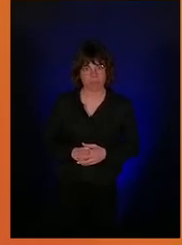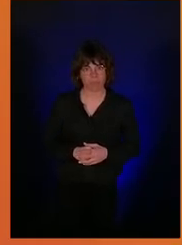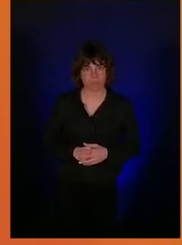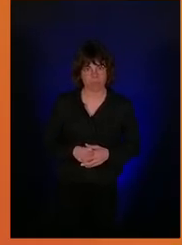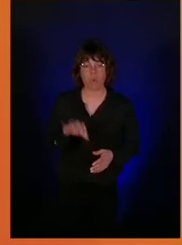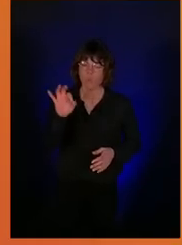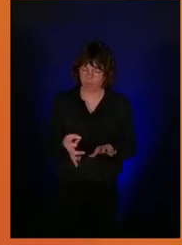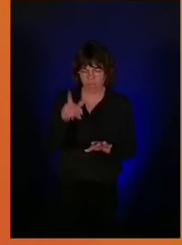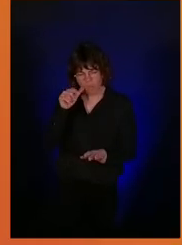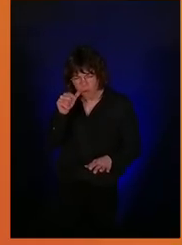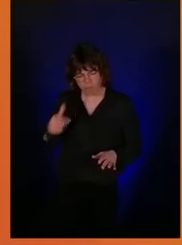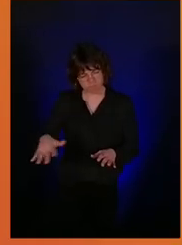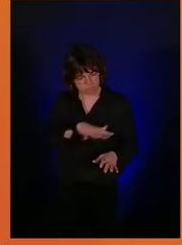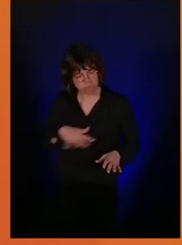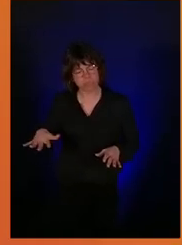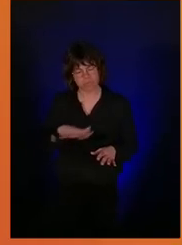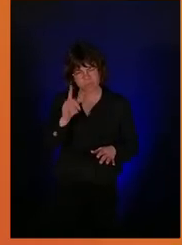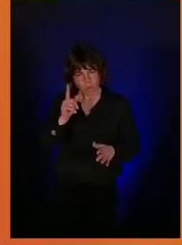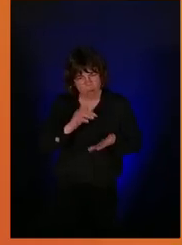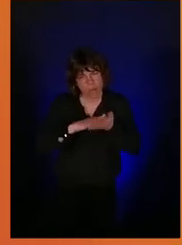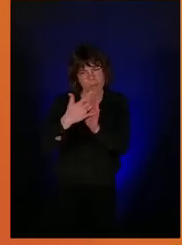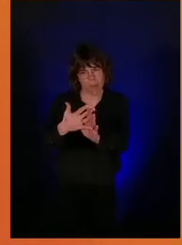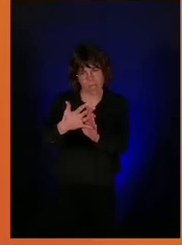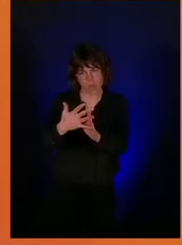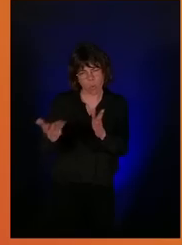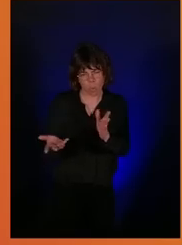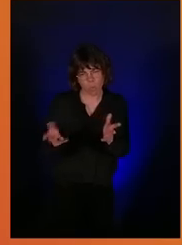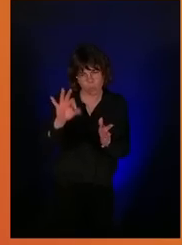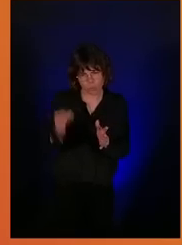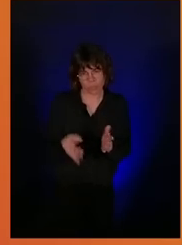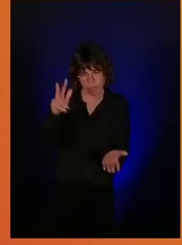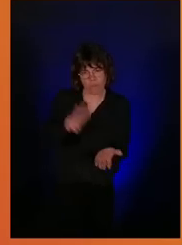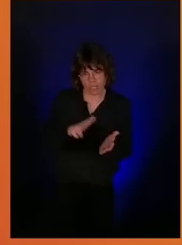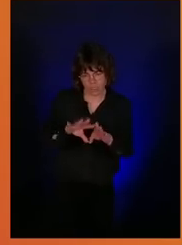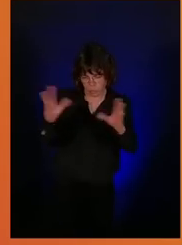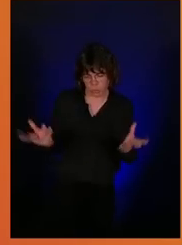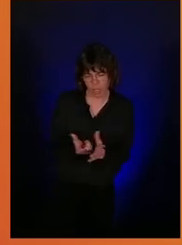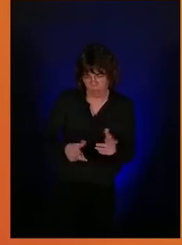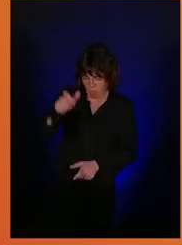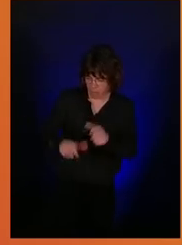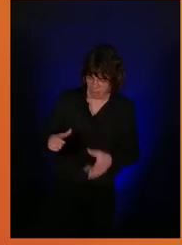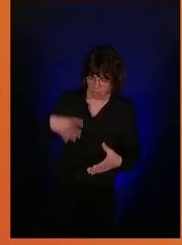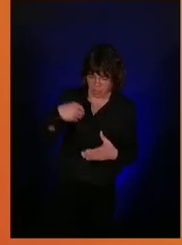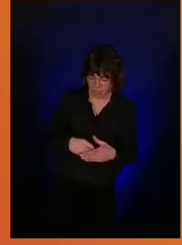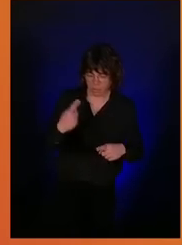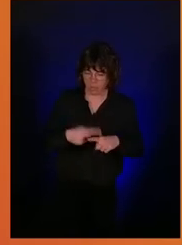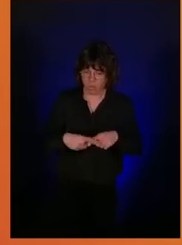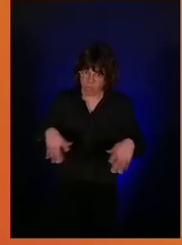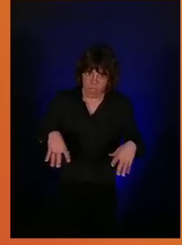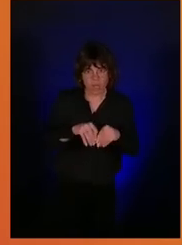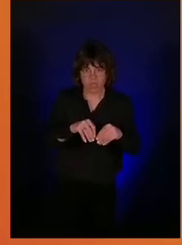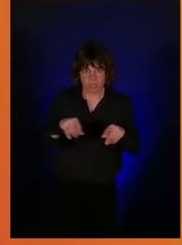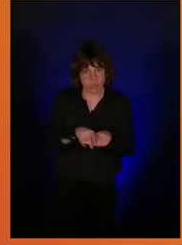que des efforts aient été réalisés pour améliorer l'approbation des budgets par les membres de la direction confédérale et les responsables d'espace de